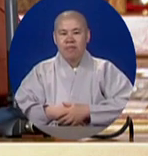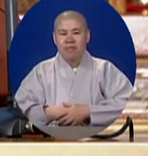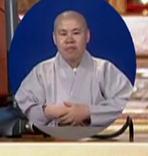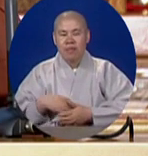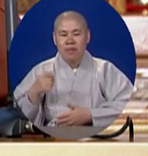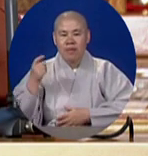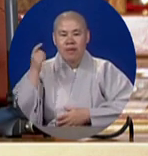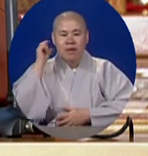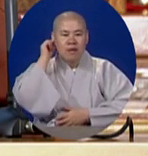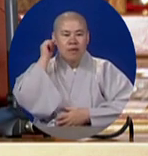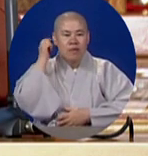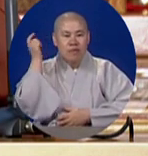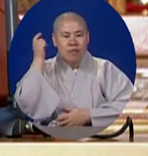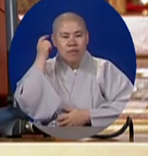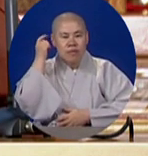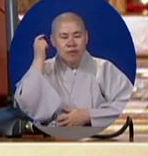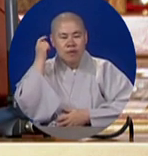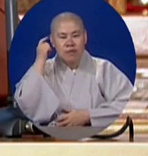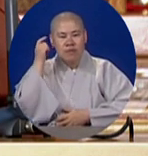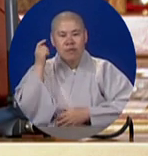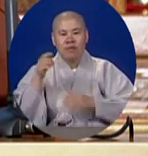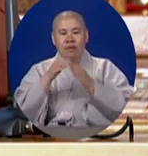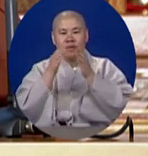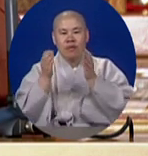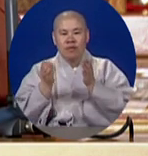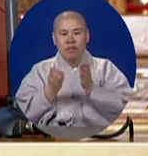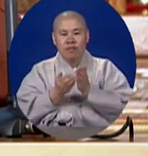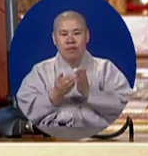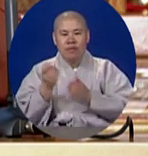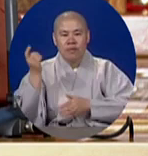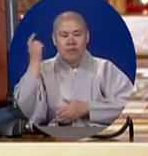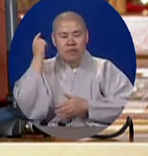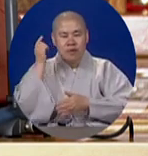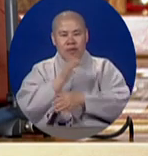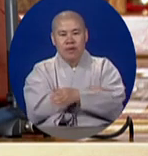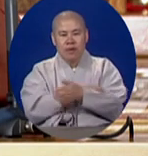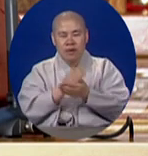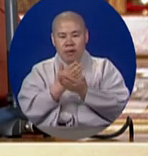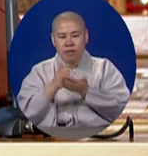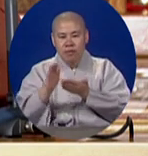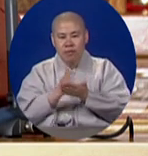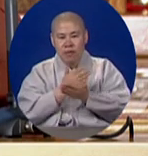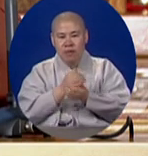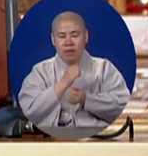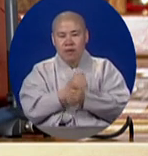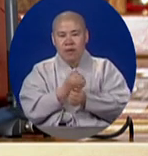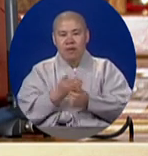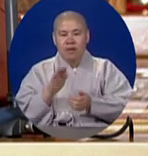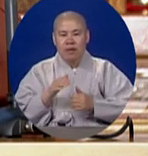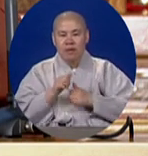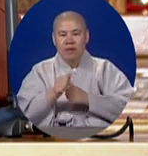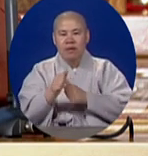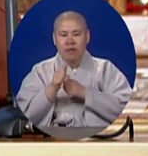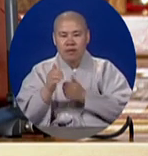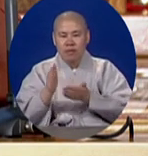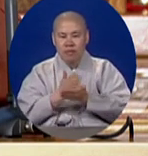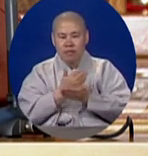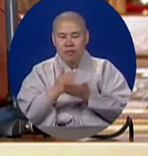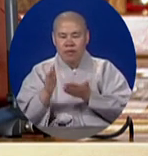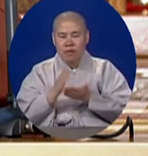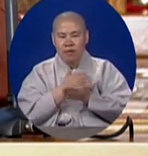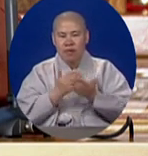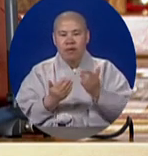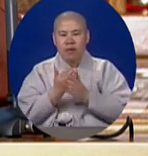귀로 소리를 듣고 일체성을 잘 분별하되 따라서 분별을 일으키지